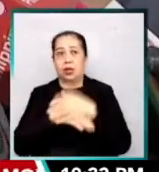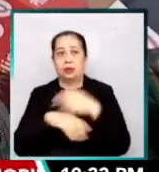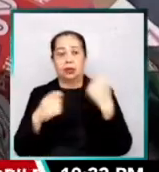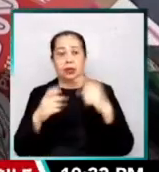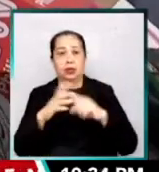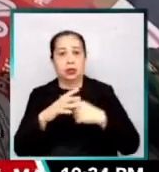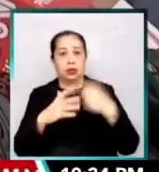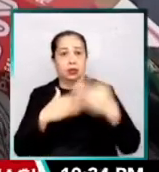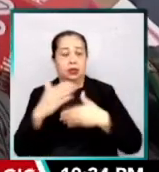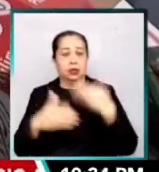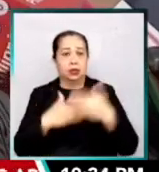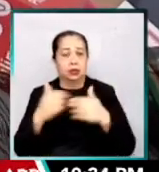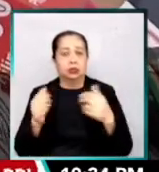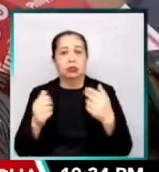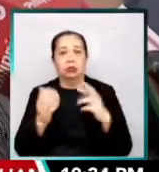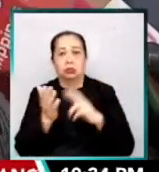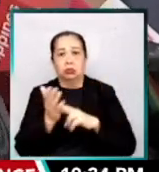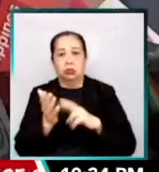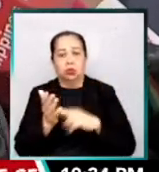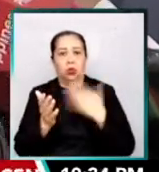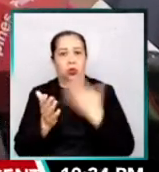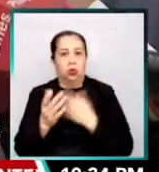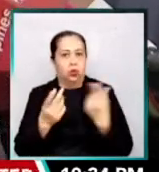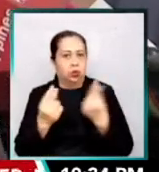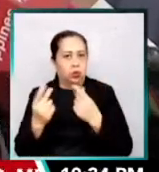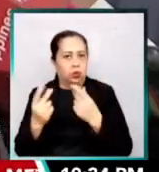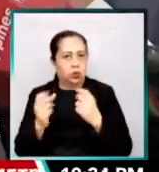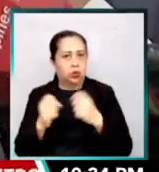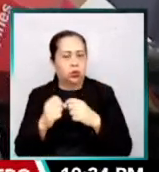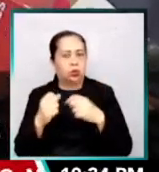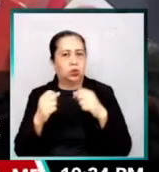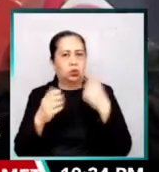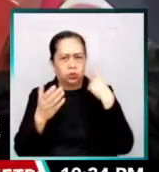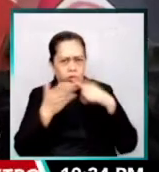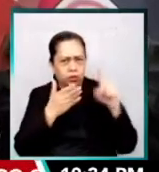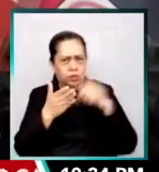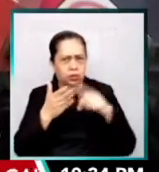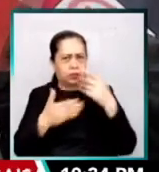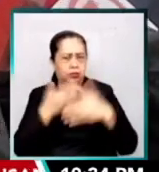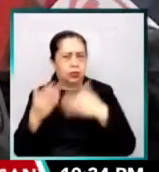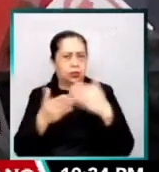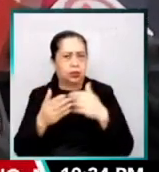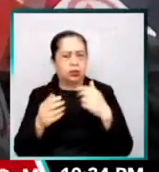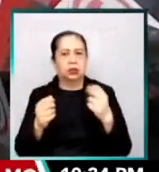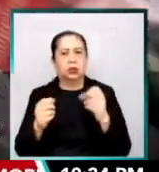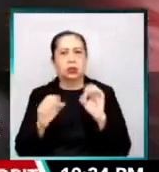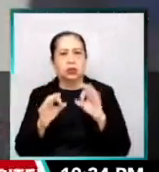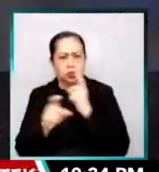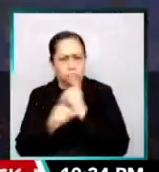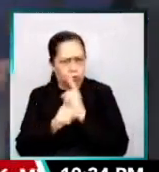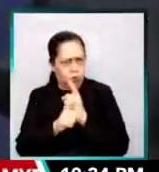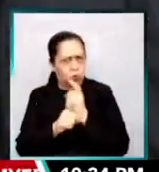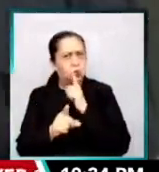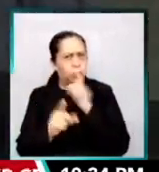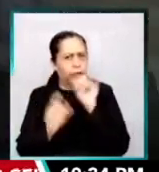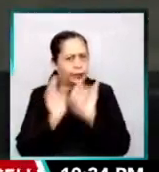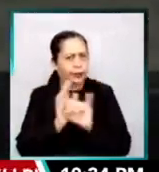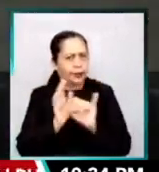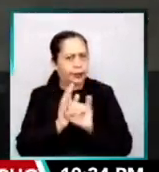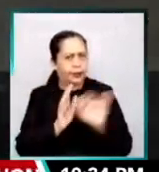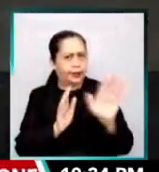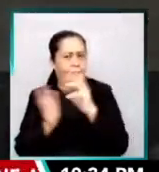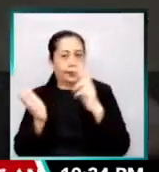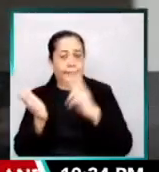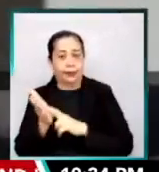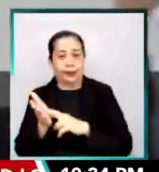registration process, we will conduct a post-verification process, meaning just to confirm the identity. Tiniyak naman ng Department